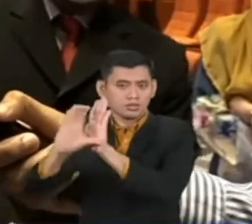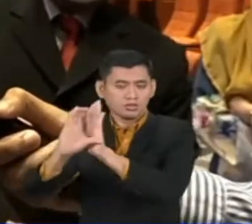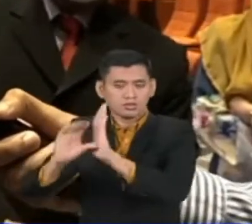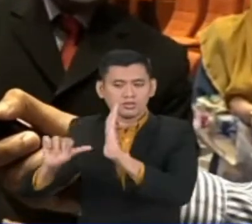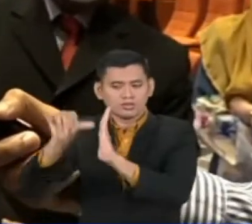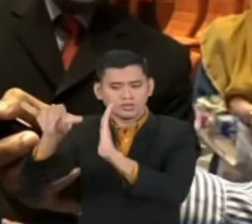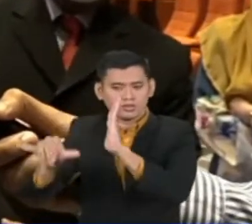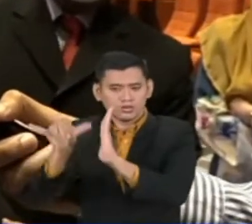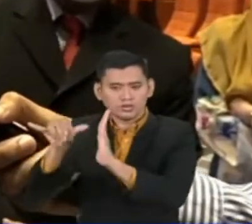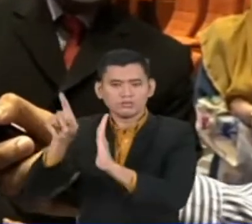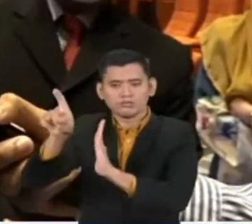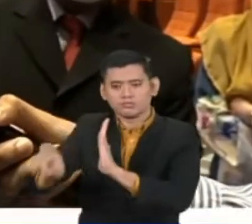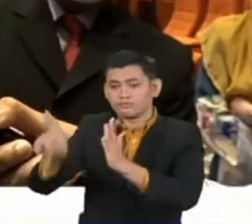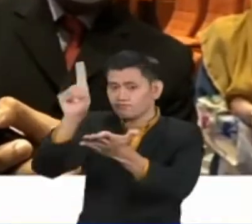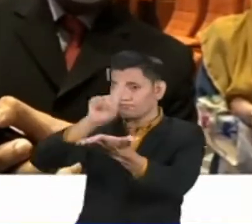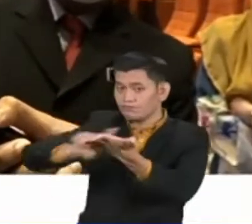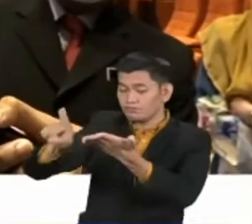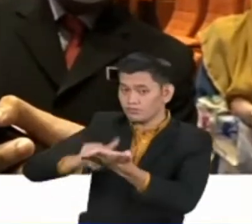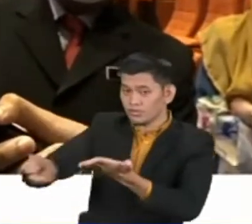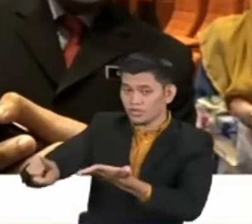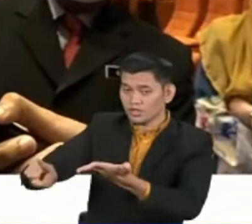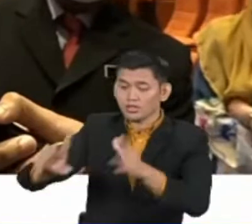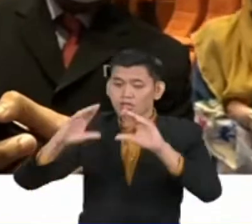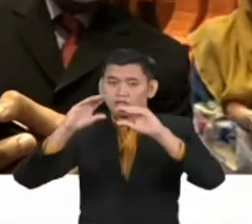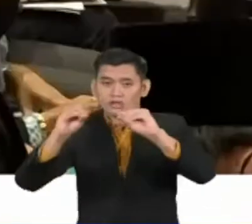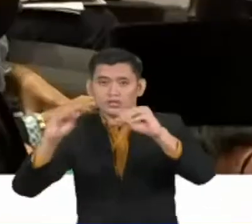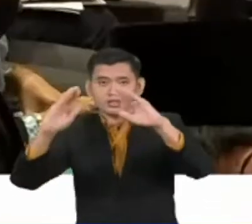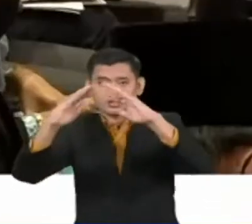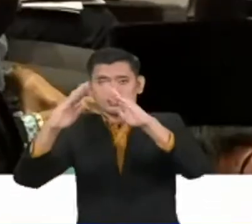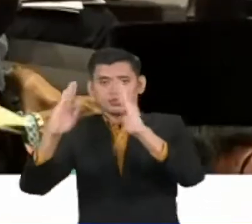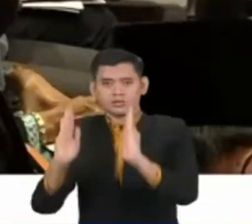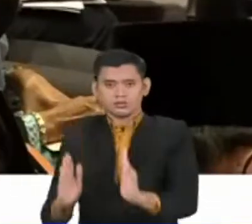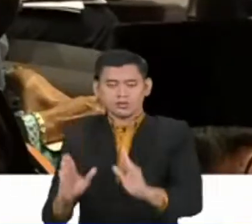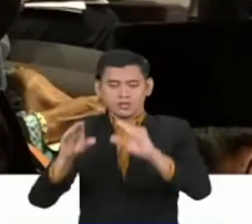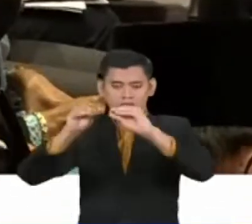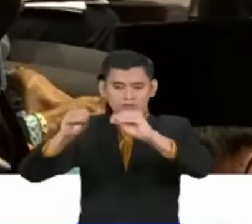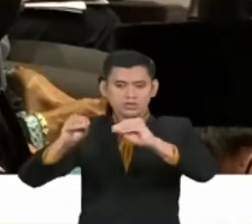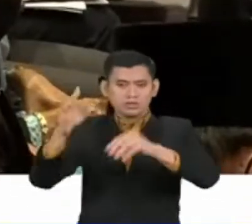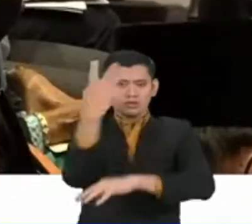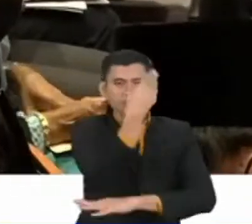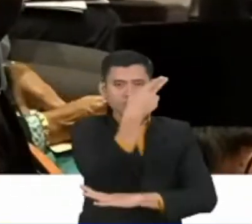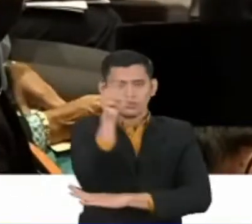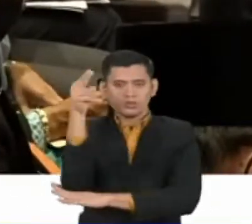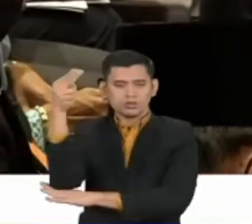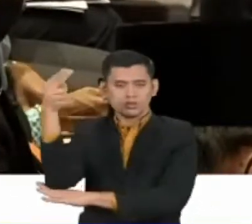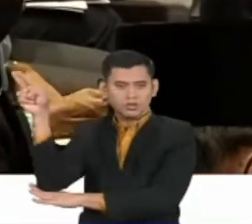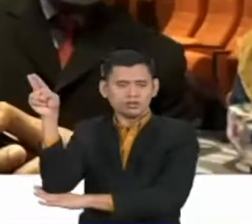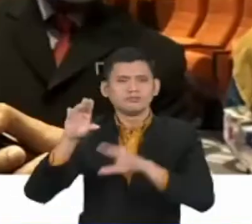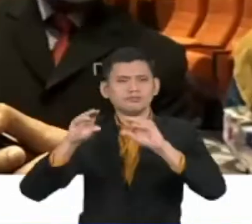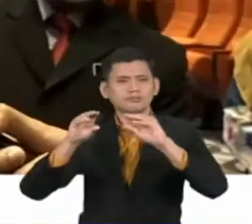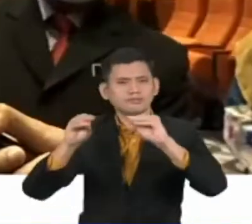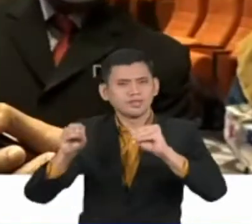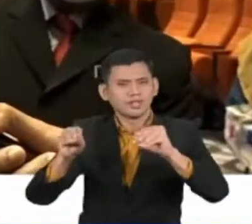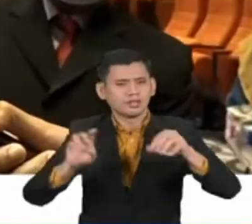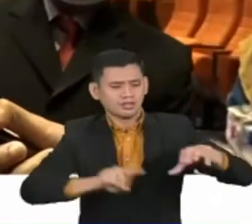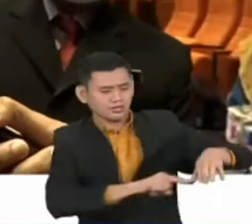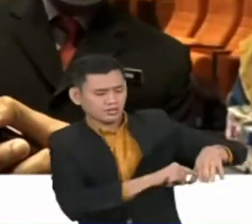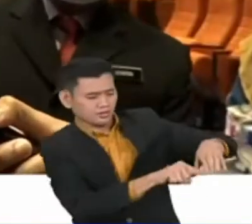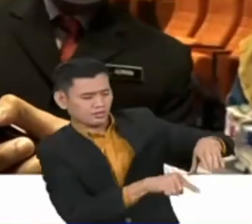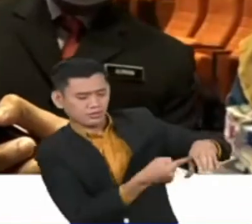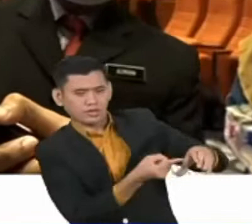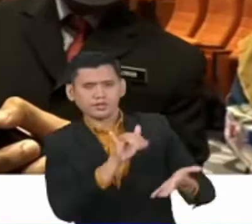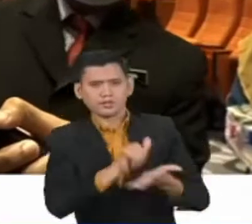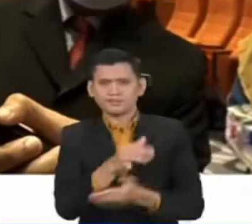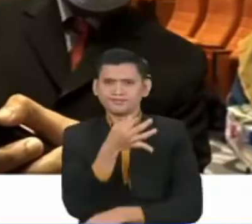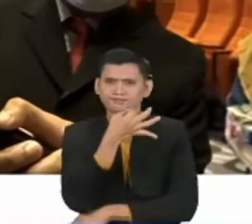tengok. Kan? Dia mengajar di rumah dia, mengajar dalam hutan, mengajar dalam gua atau sebagainya. Itu benda yang